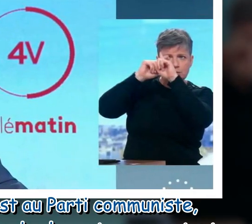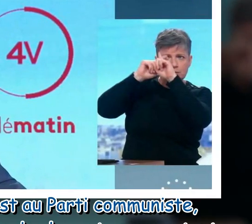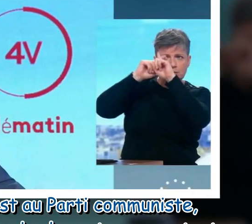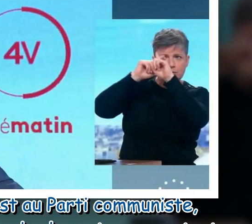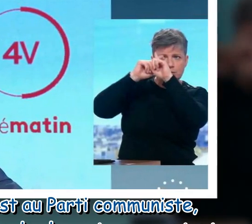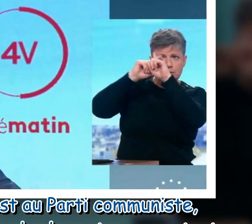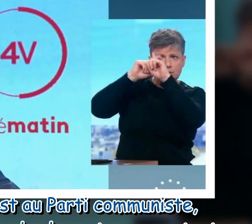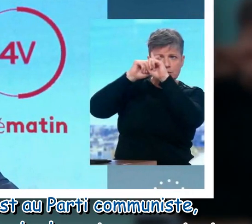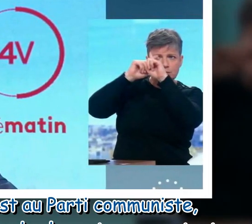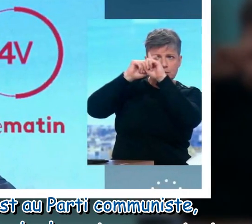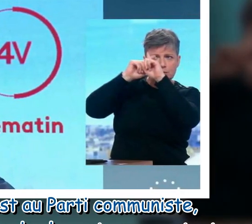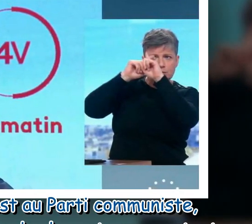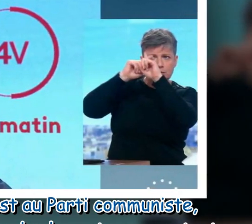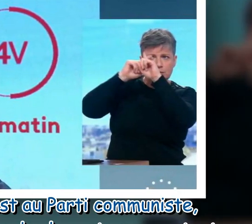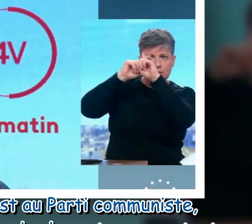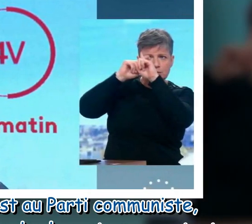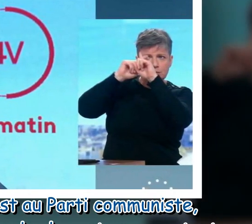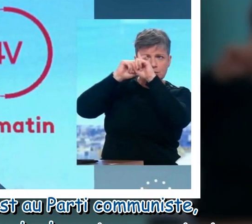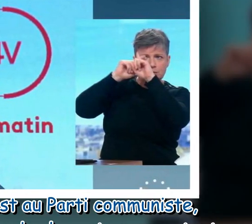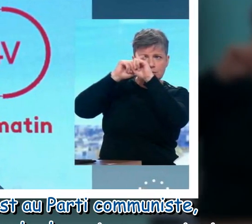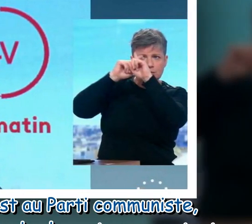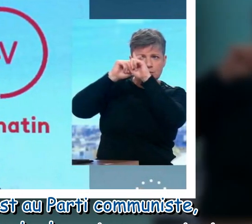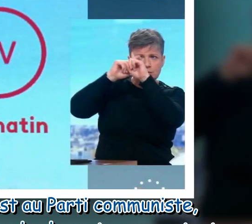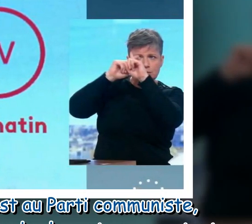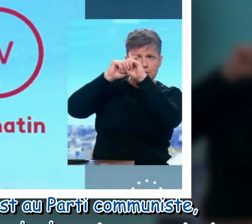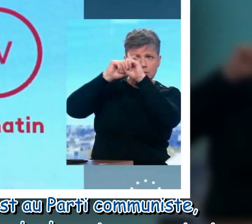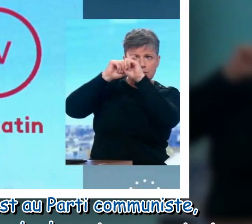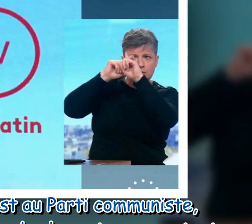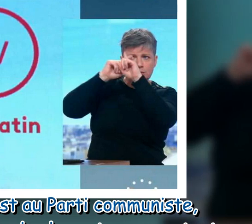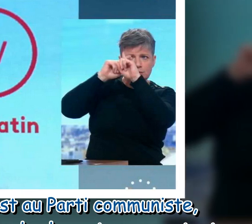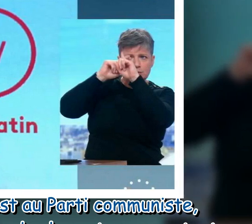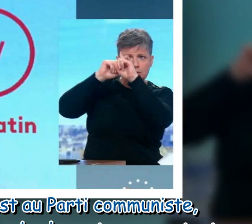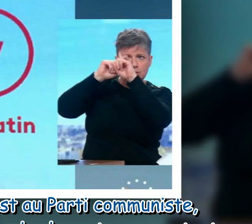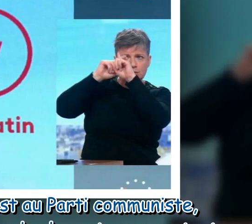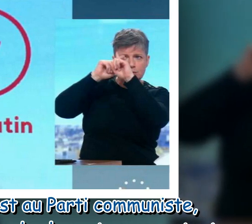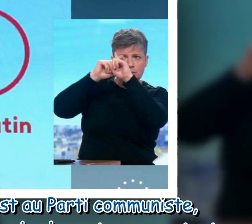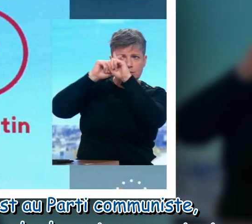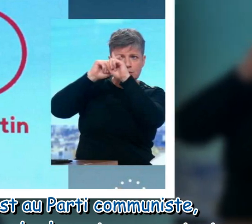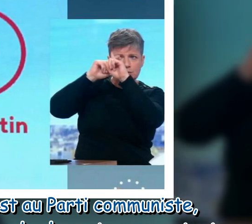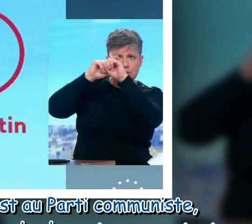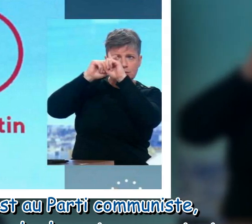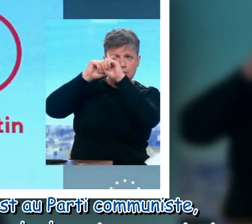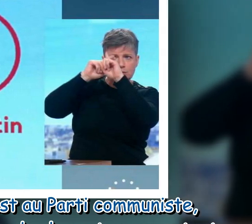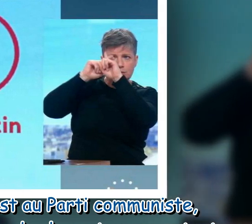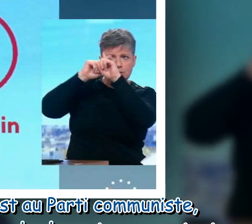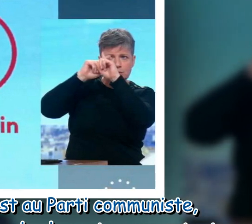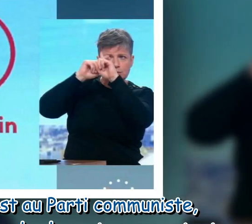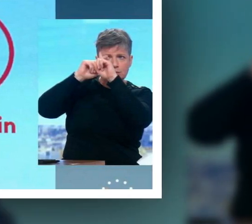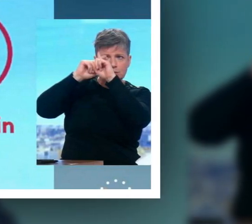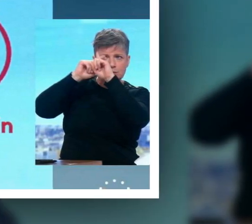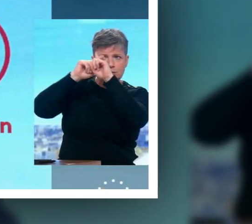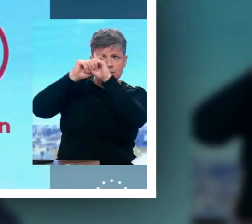J'ai mis bien Fabien Roussel. Il est au Parti communiste, mais je ne me sens pas obligé de prendre la carte pour